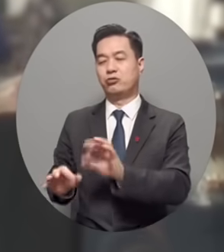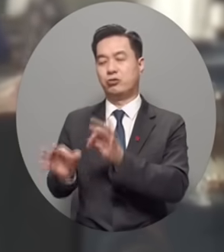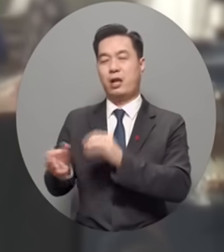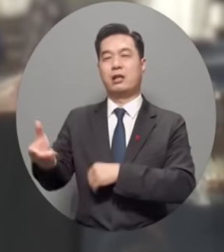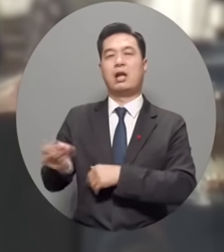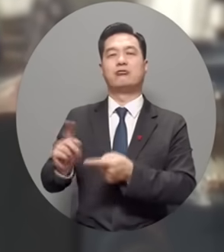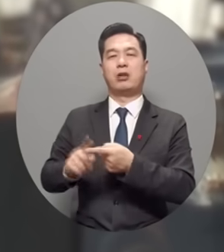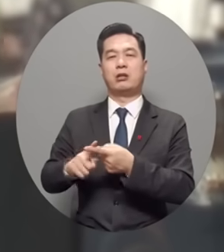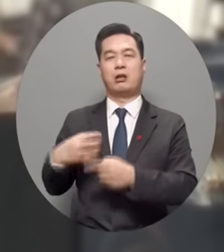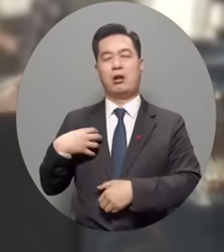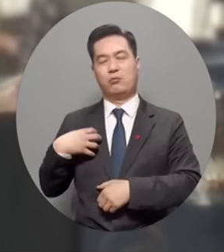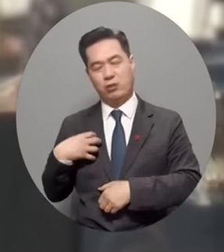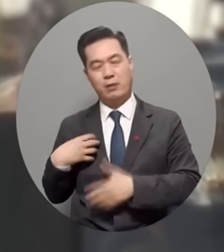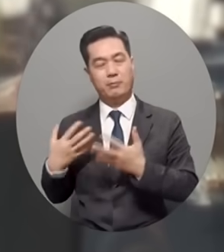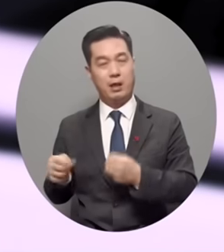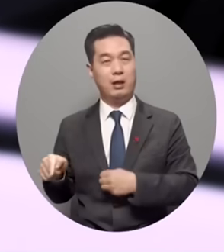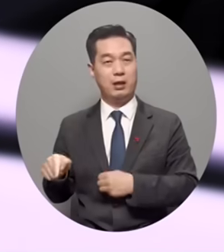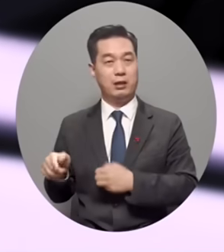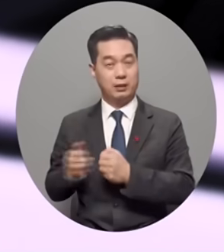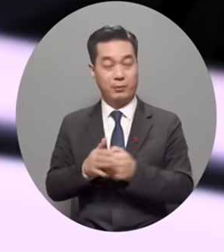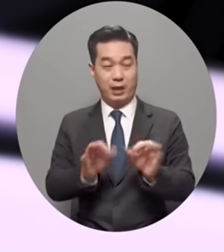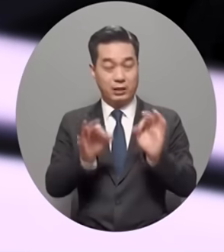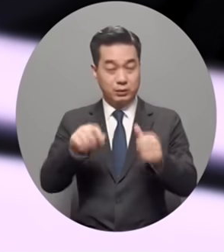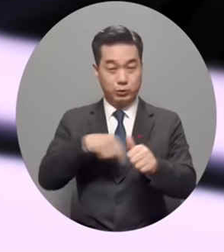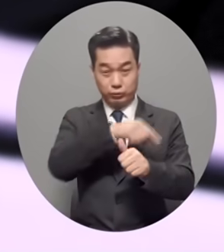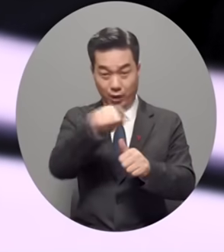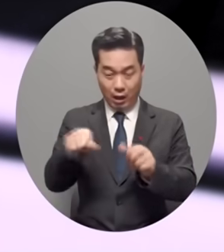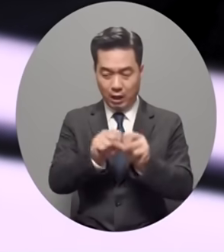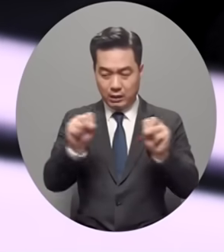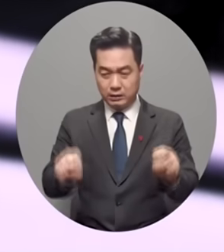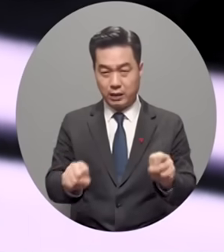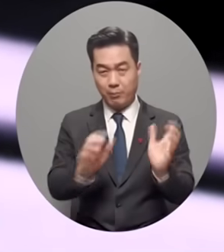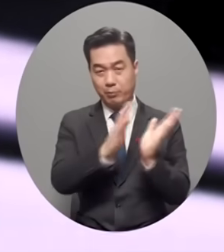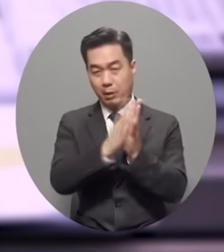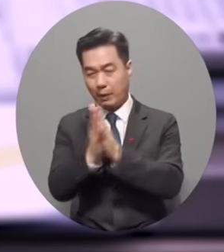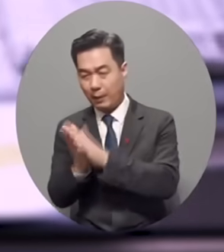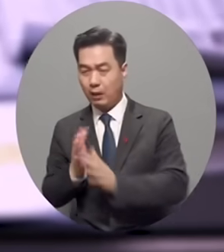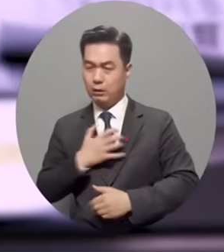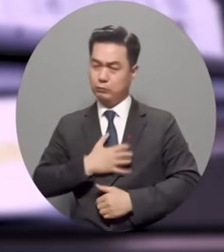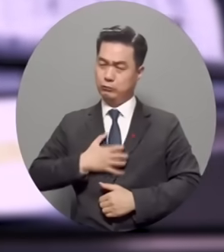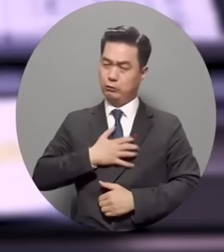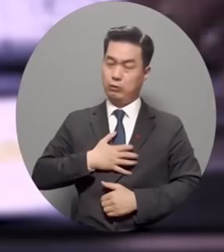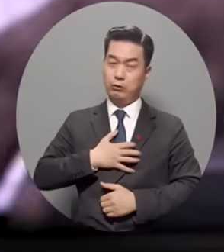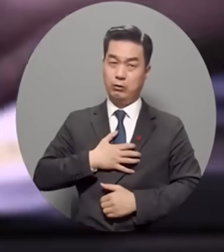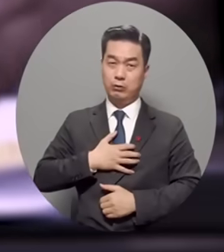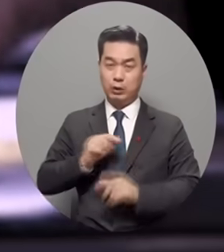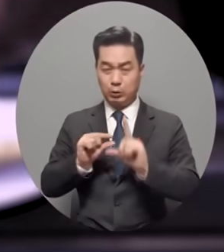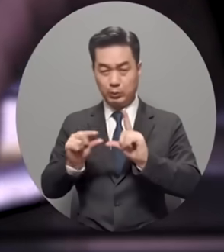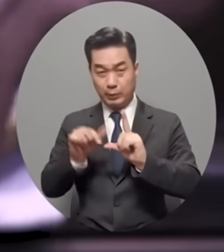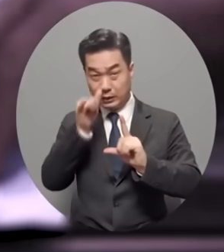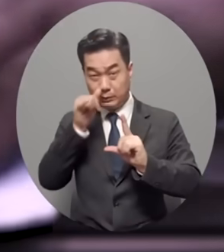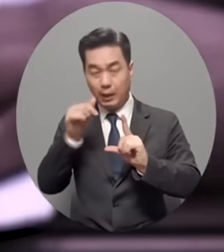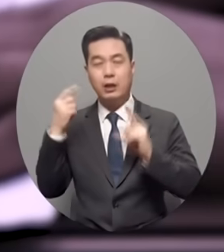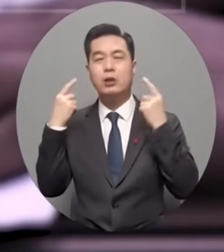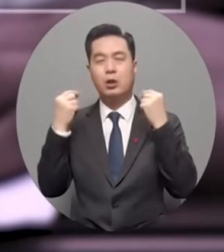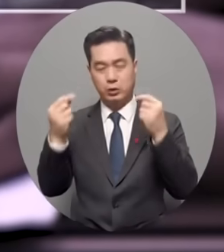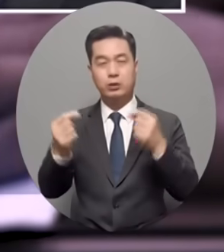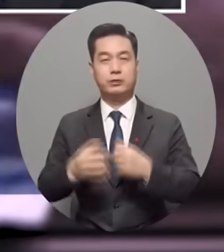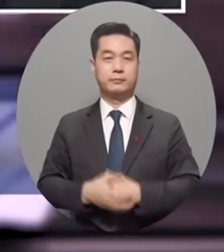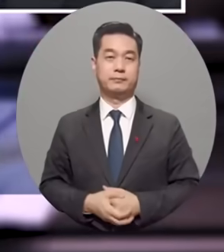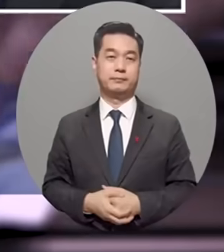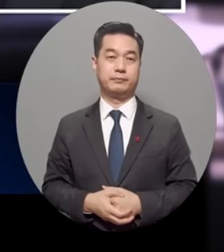대출 부실이 당장 금융권 시스템 리스크로 번지진 않을 것이란 전망이 우세하지만 우려는 남아 있습니다.